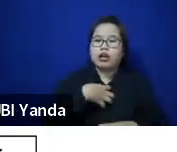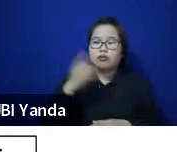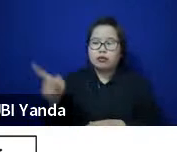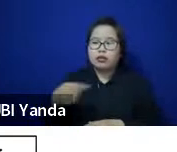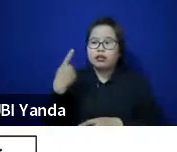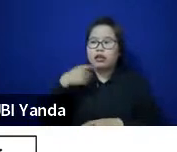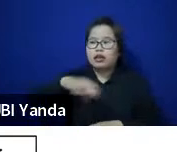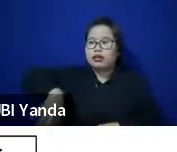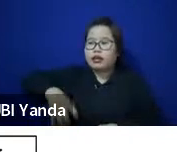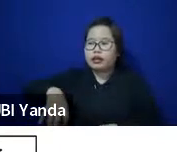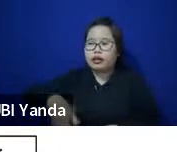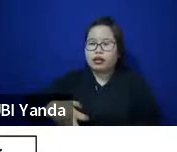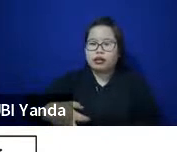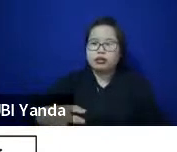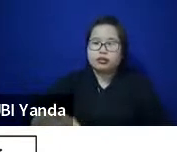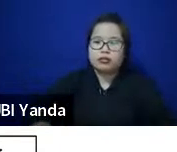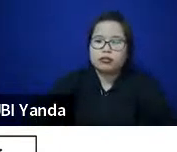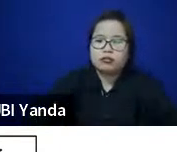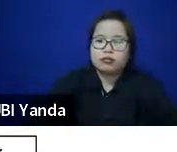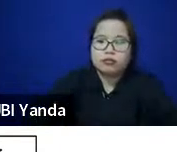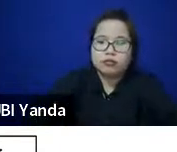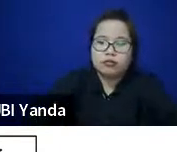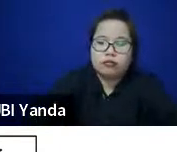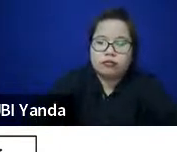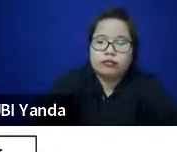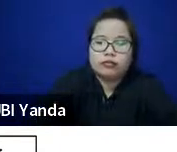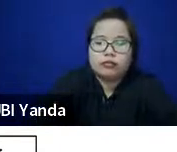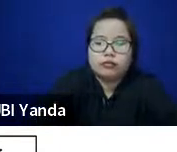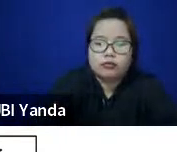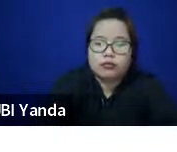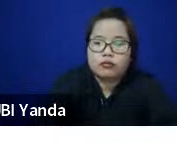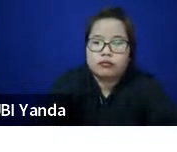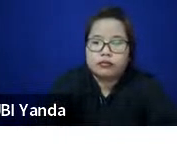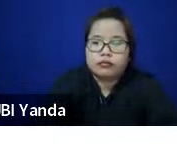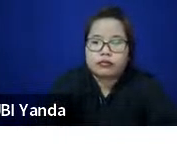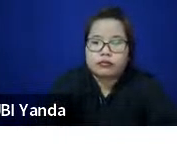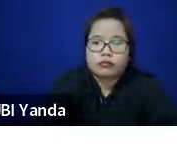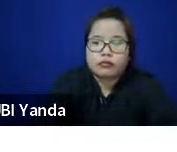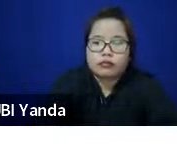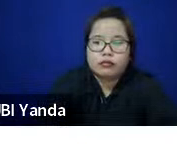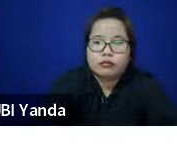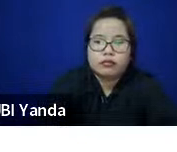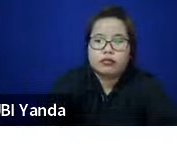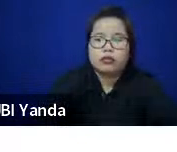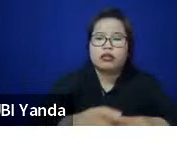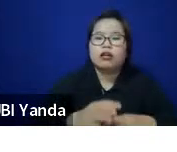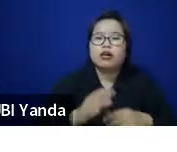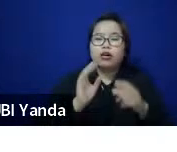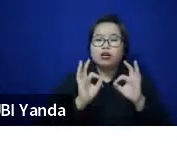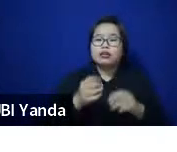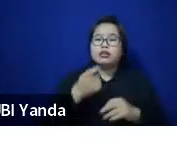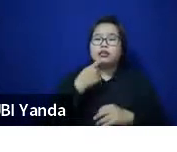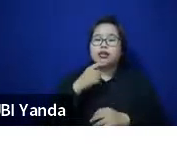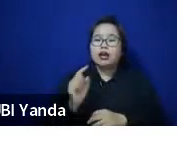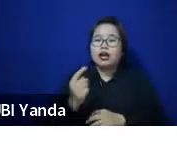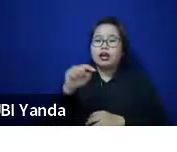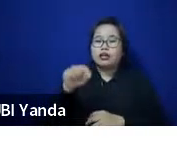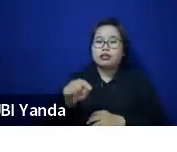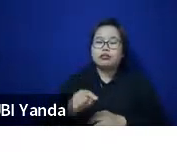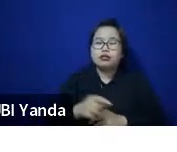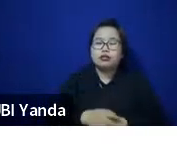maupun pusat. Nah ini yang juga temuan yang cukup penting. Nah dari hal tersebut